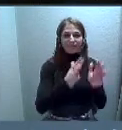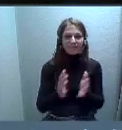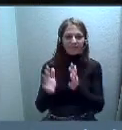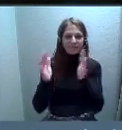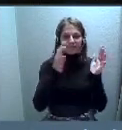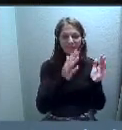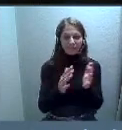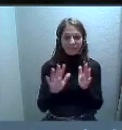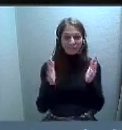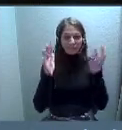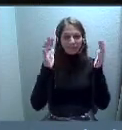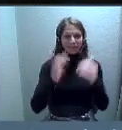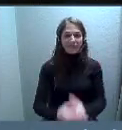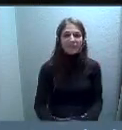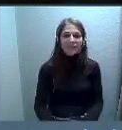bravo.